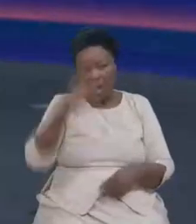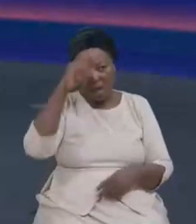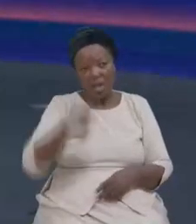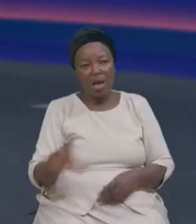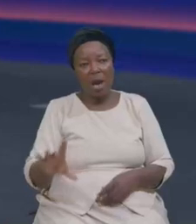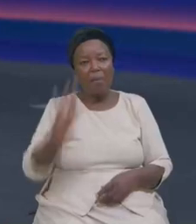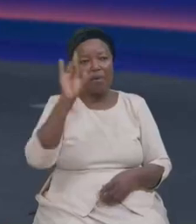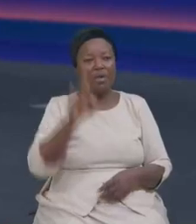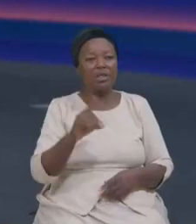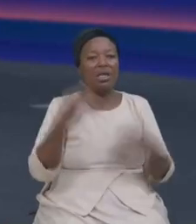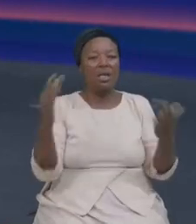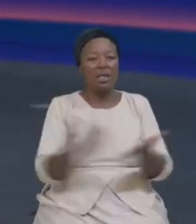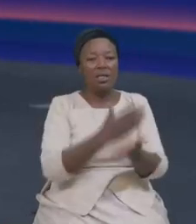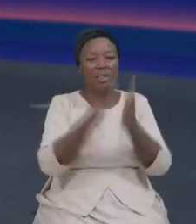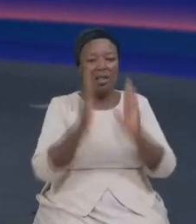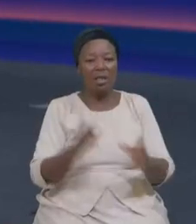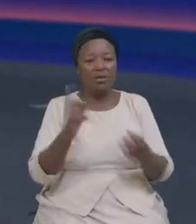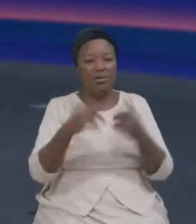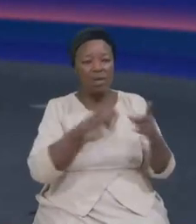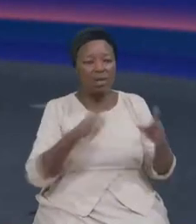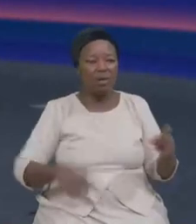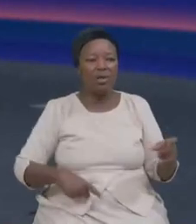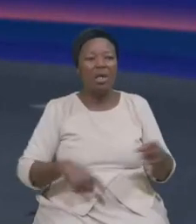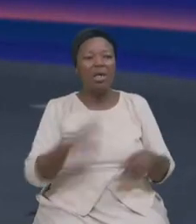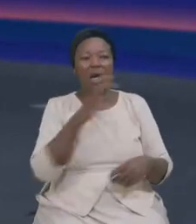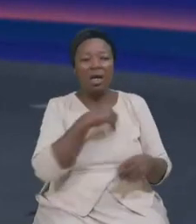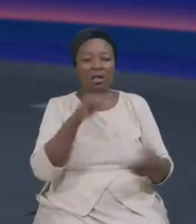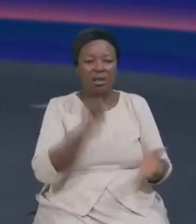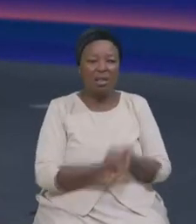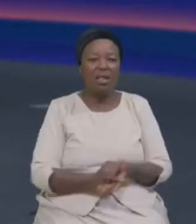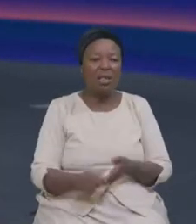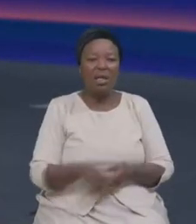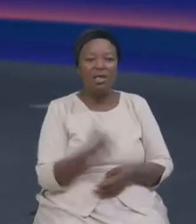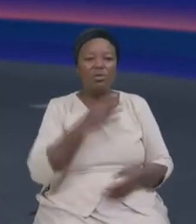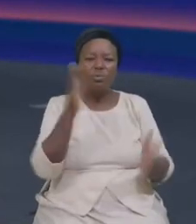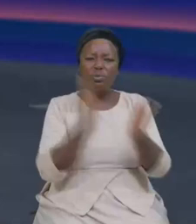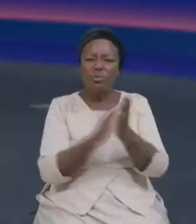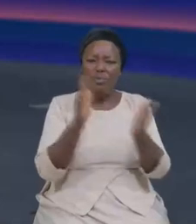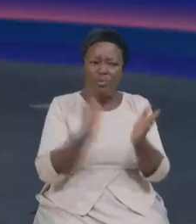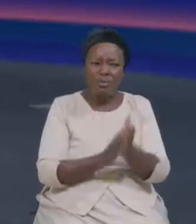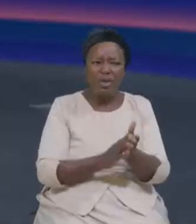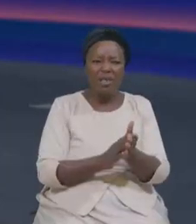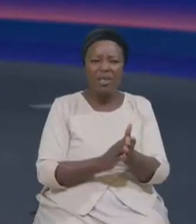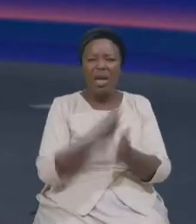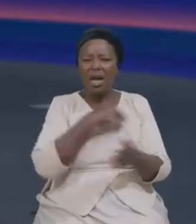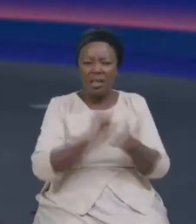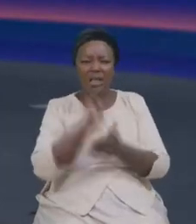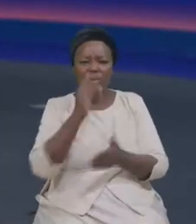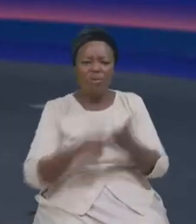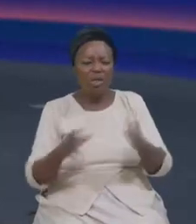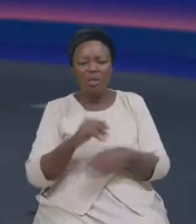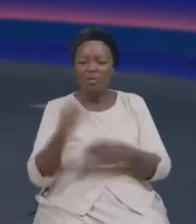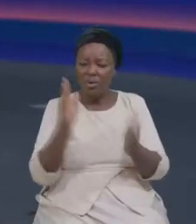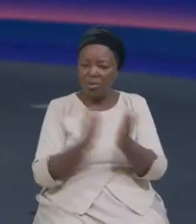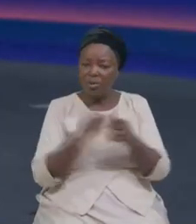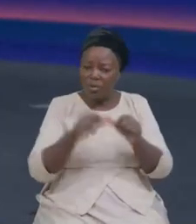21. Puis, d'accord avec le peuple, il nomma des chants qui revêtus d'ornements sacrés et marchant devant l'armée. Pas de plainte,